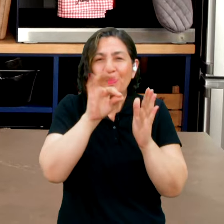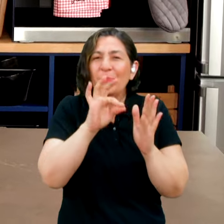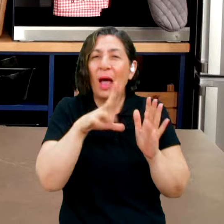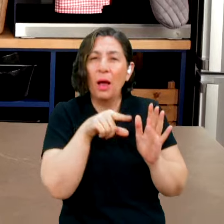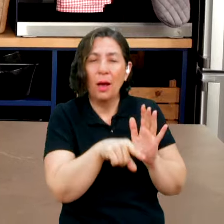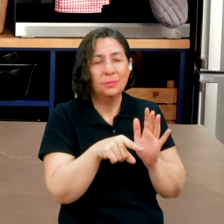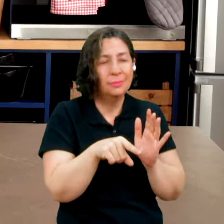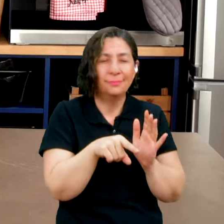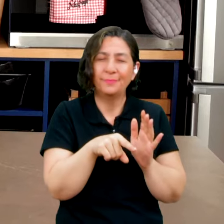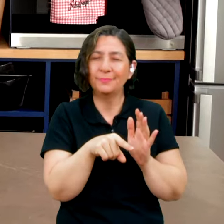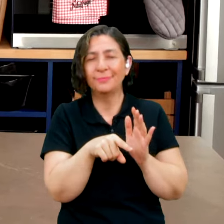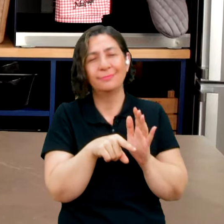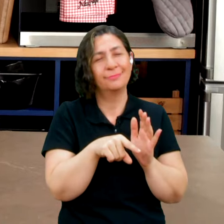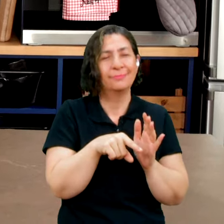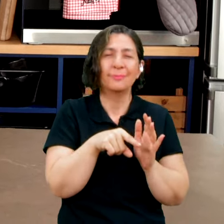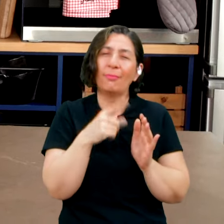reçelinin